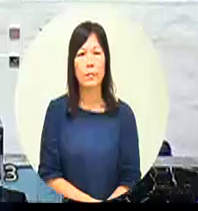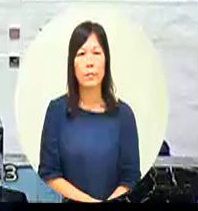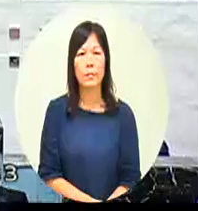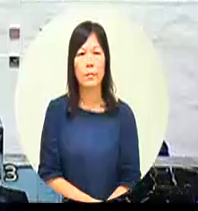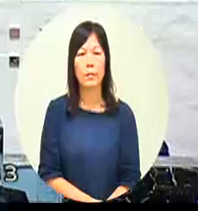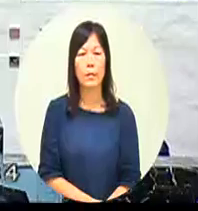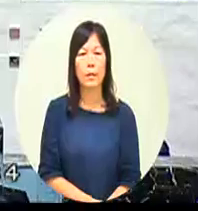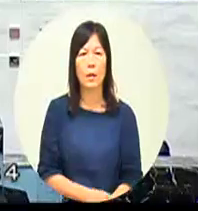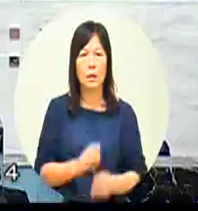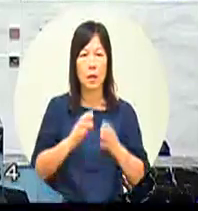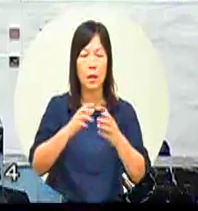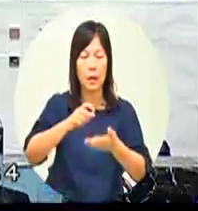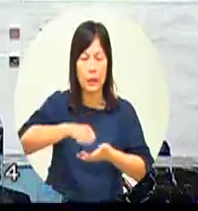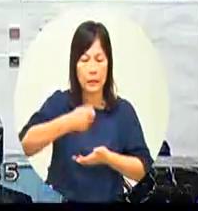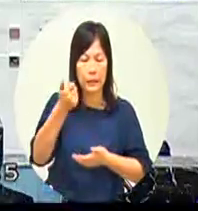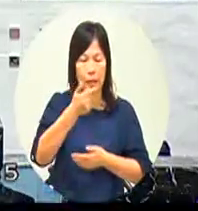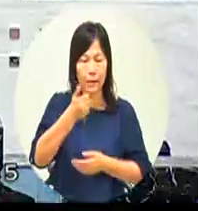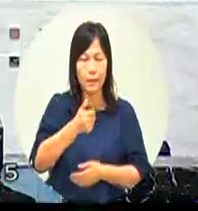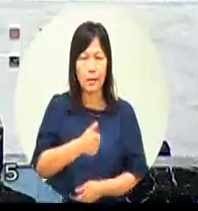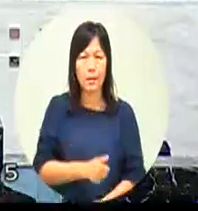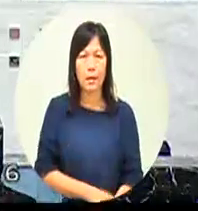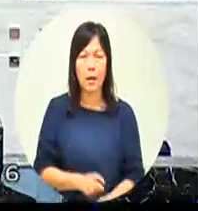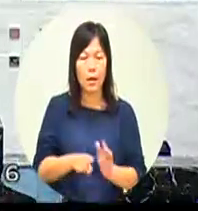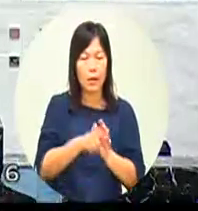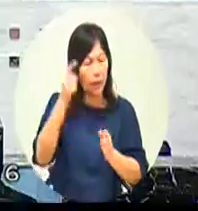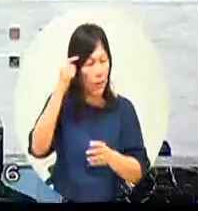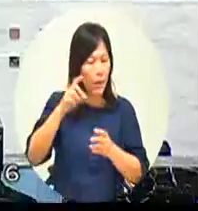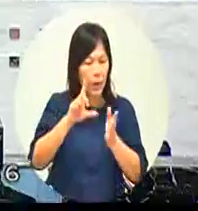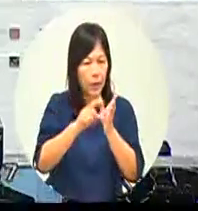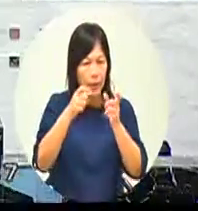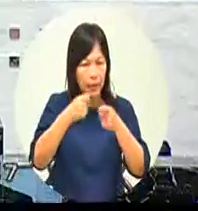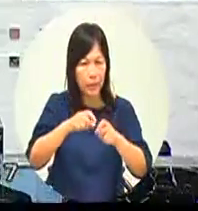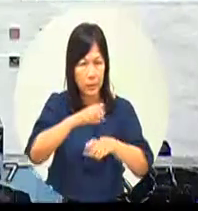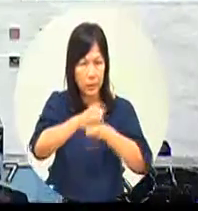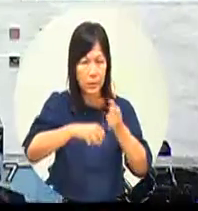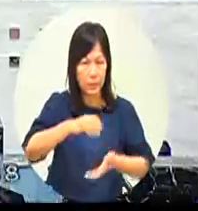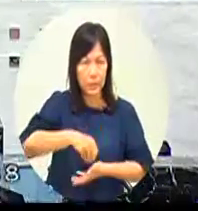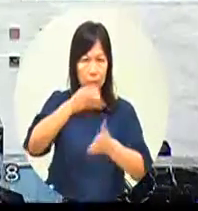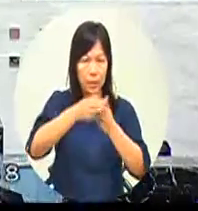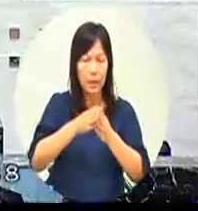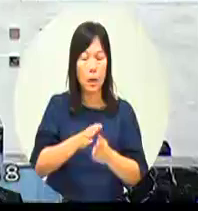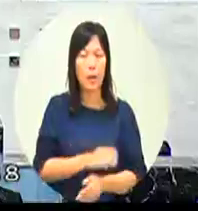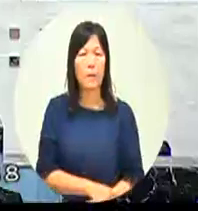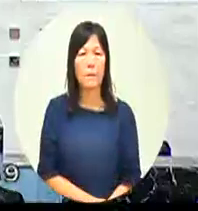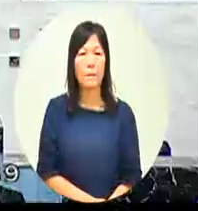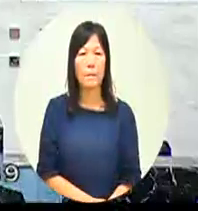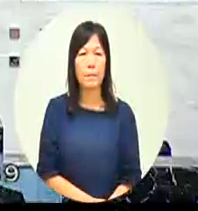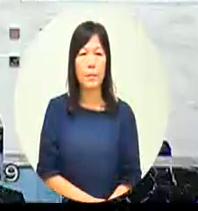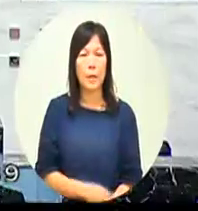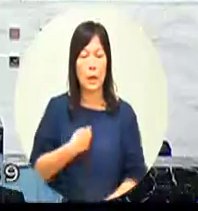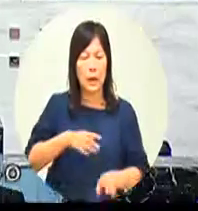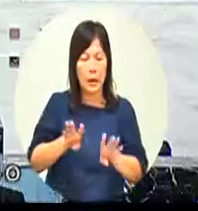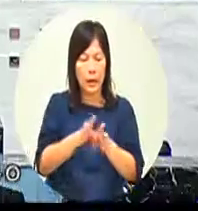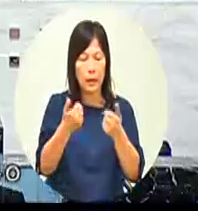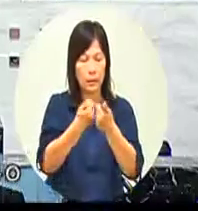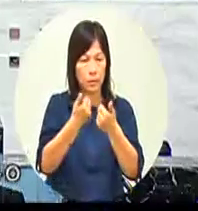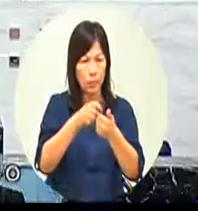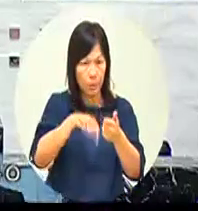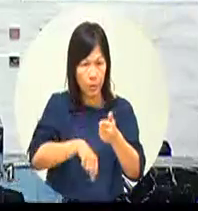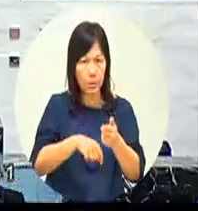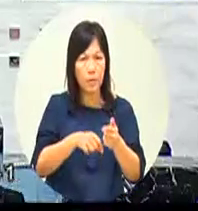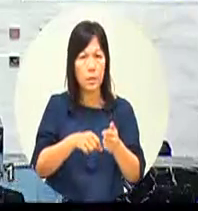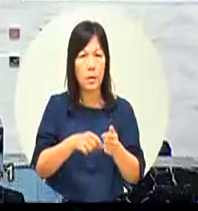康议长，我提一个那个临时动议哈，就是康议长开议的时候哈，讲